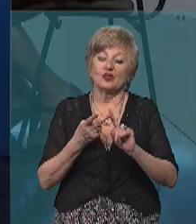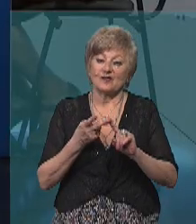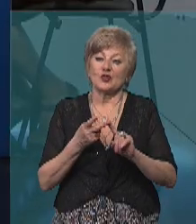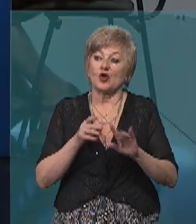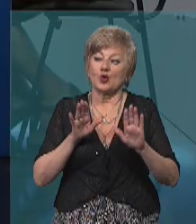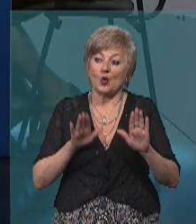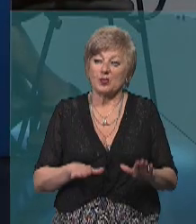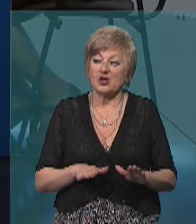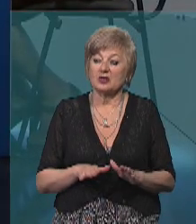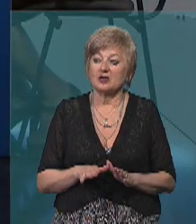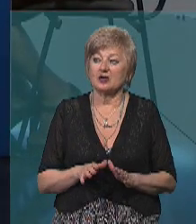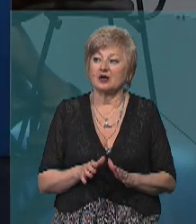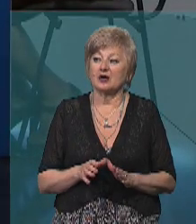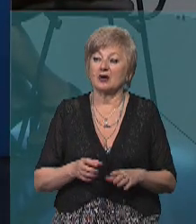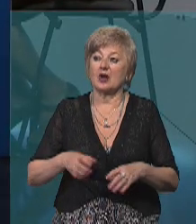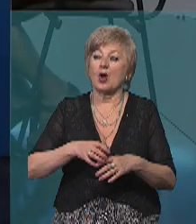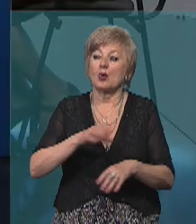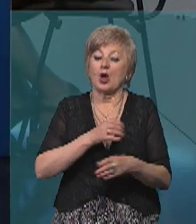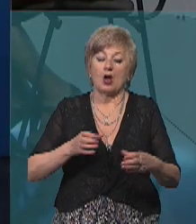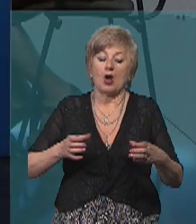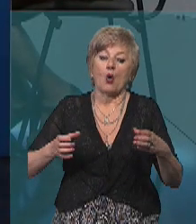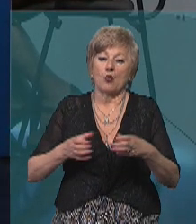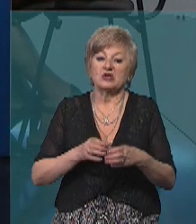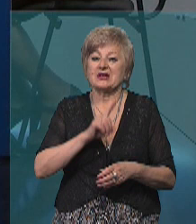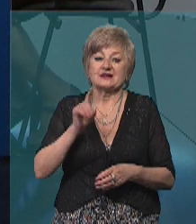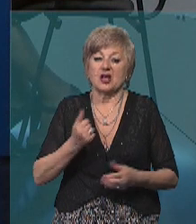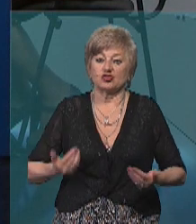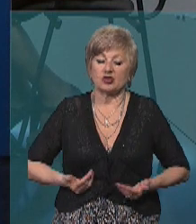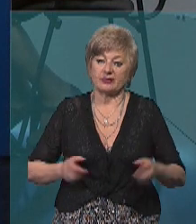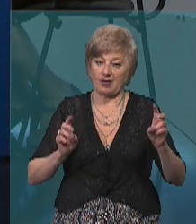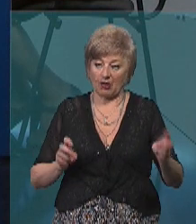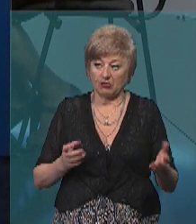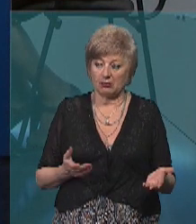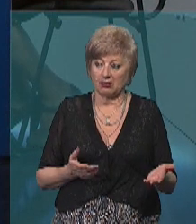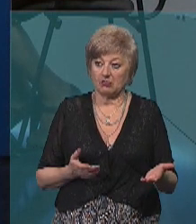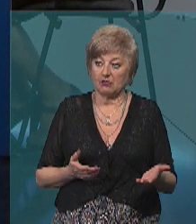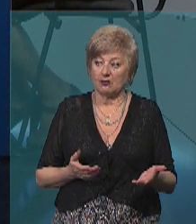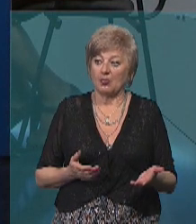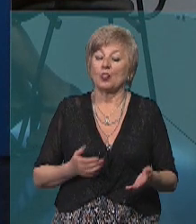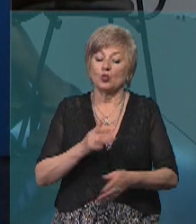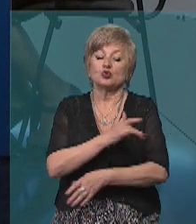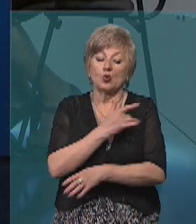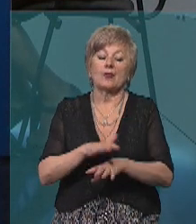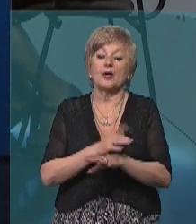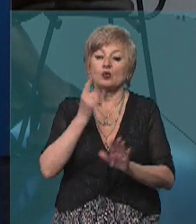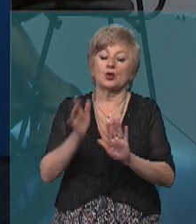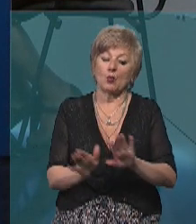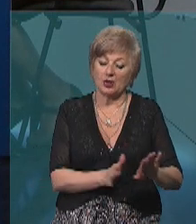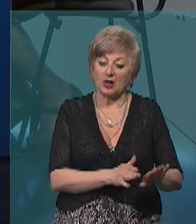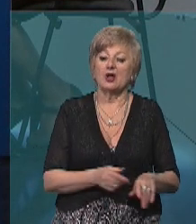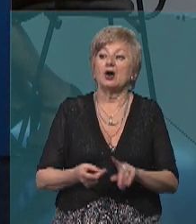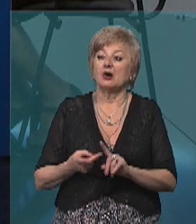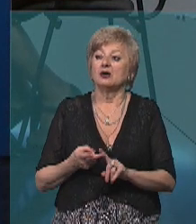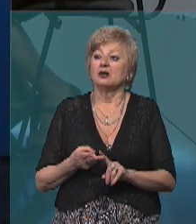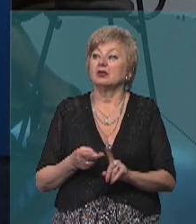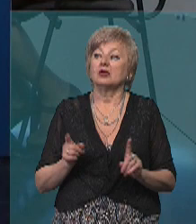позиціях, здебільшого, партія «Опозиційна платформа за життя»? З «Слугою народу» все зрозуміло. Як ви думаєте, що